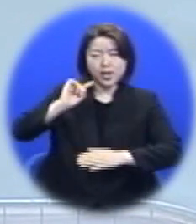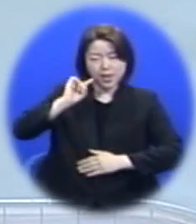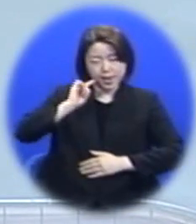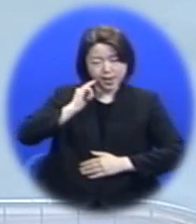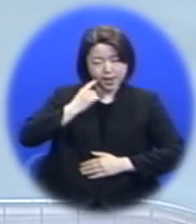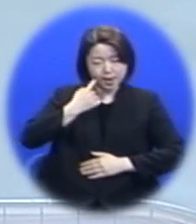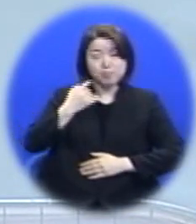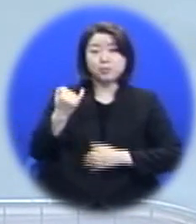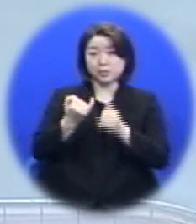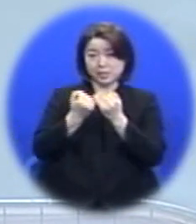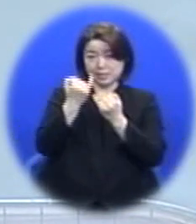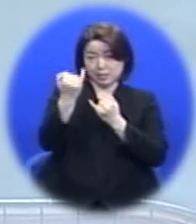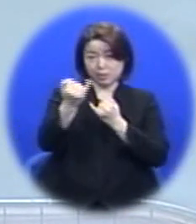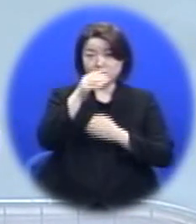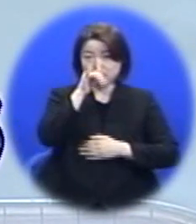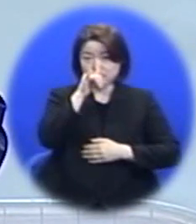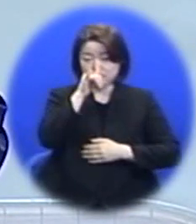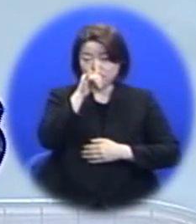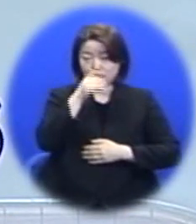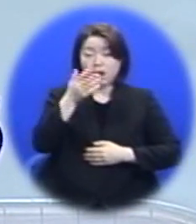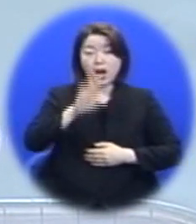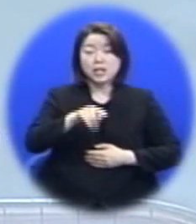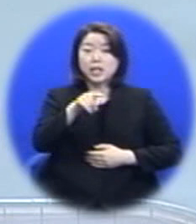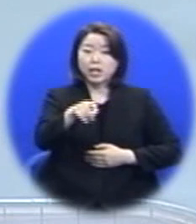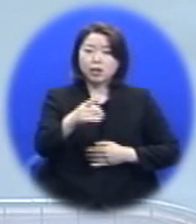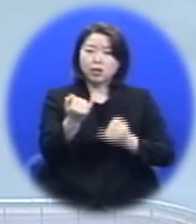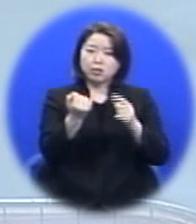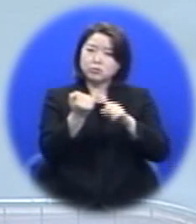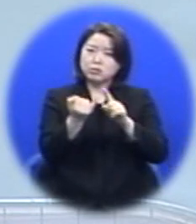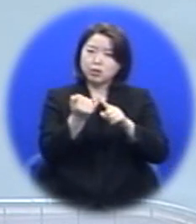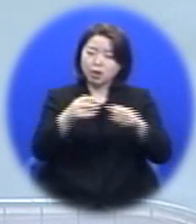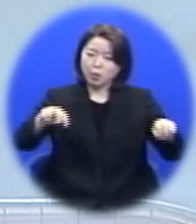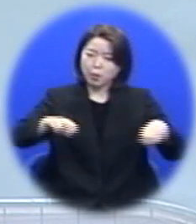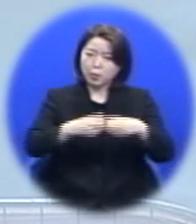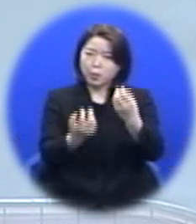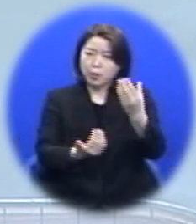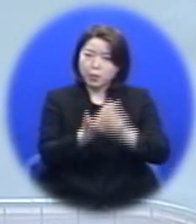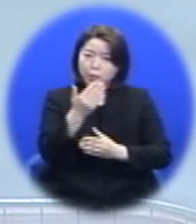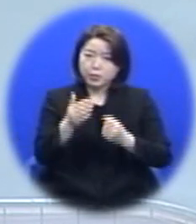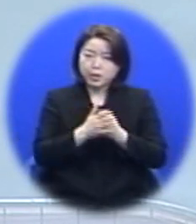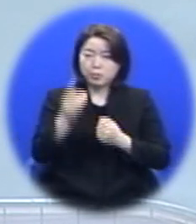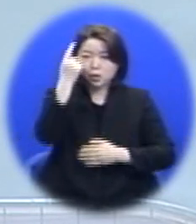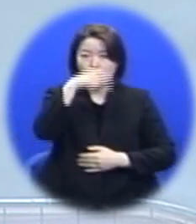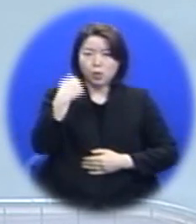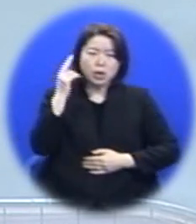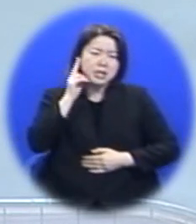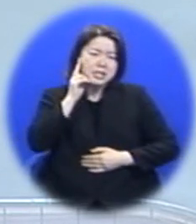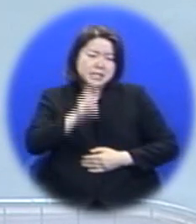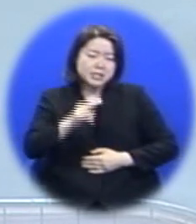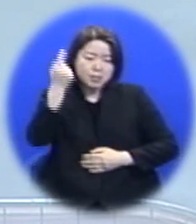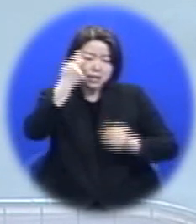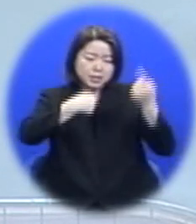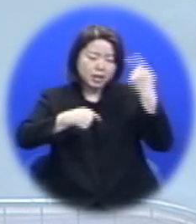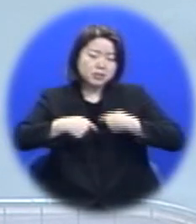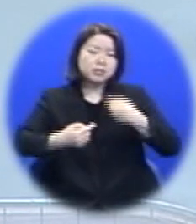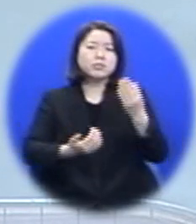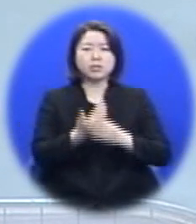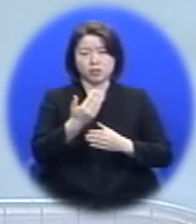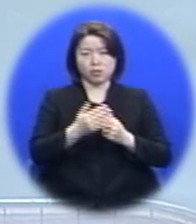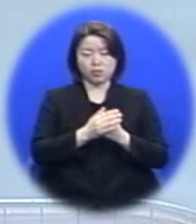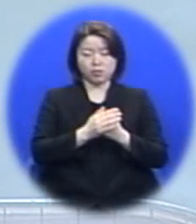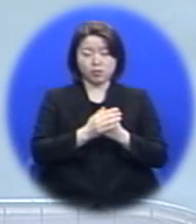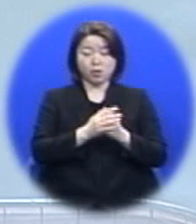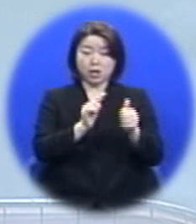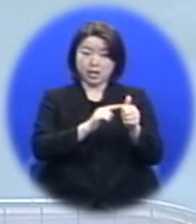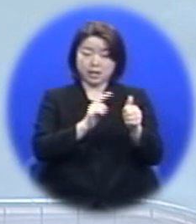여자가 있다. 그런데 그녀가 교통사고를 당해 얼굴에 심한 흉터가 생기고 말았다. 남자는